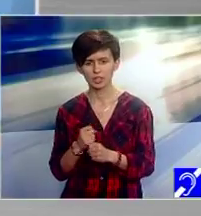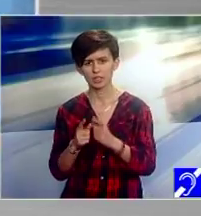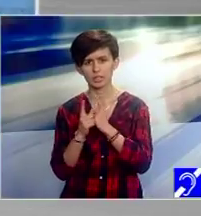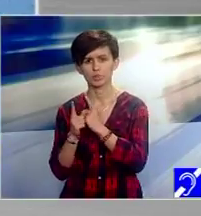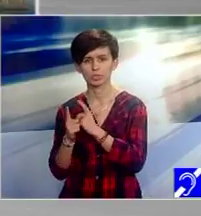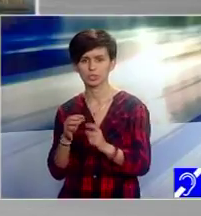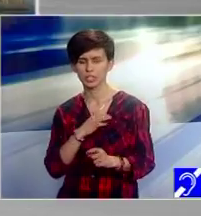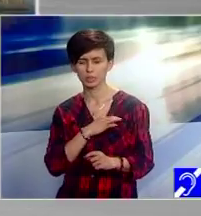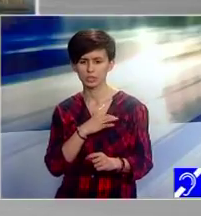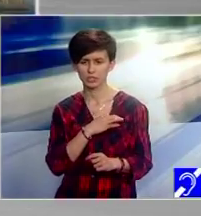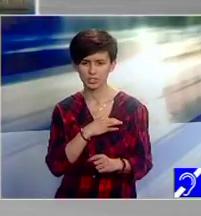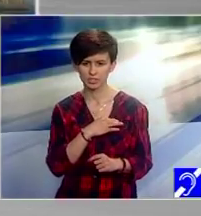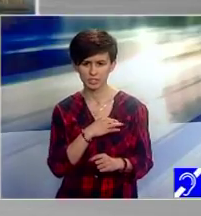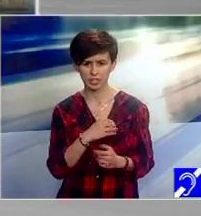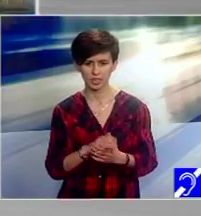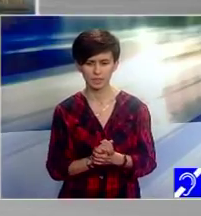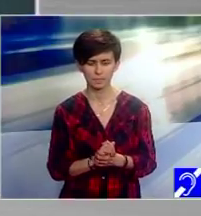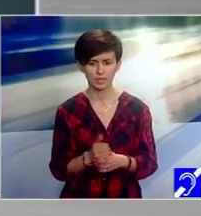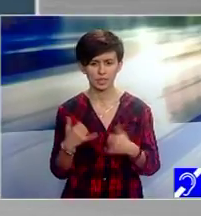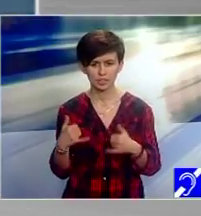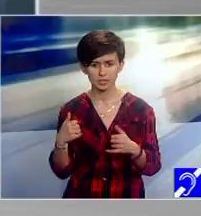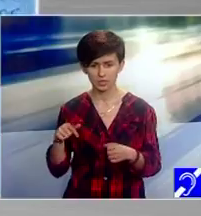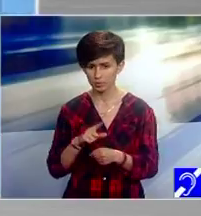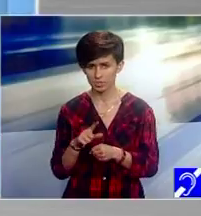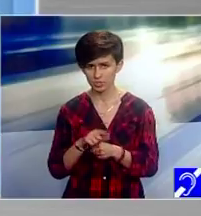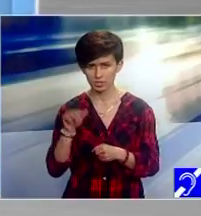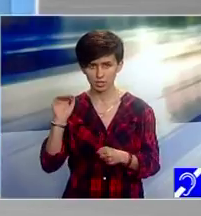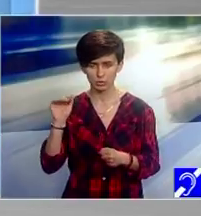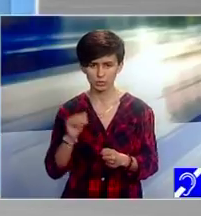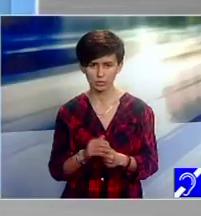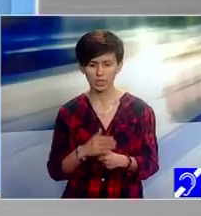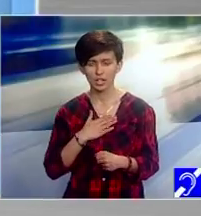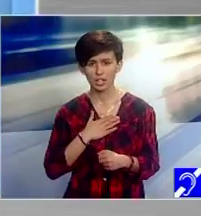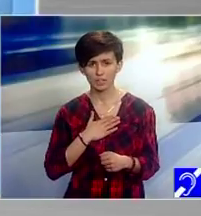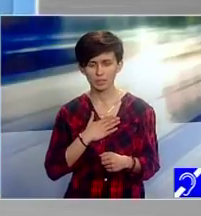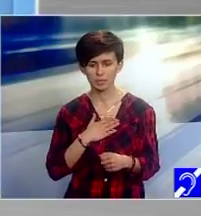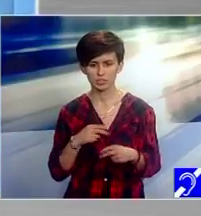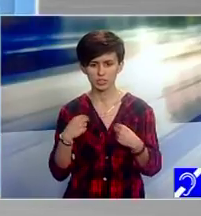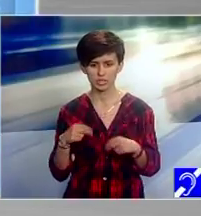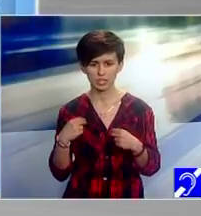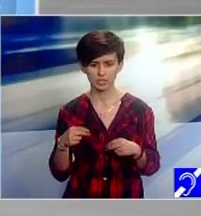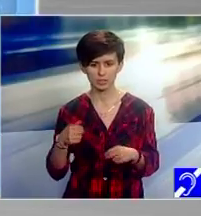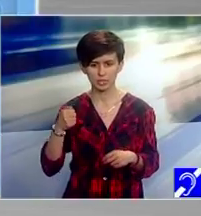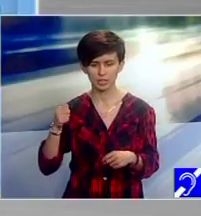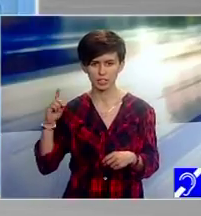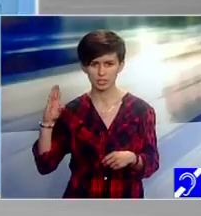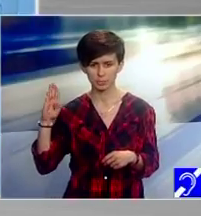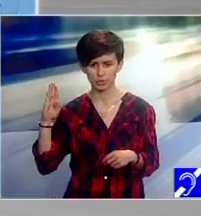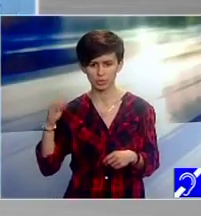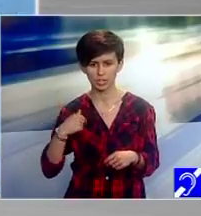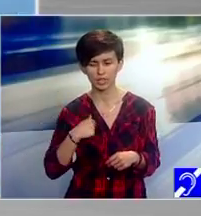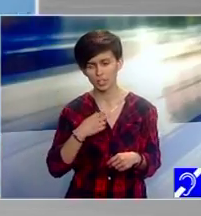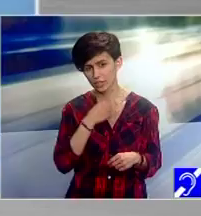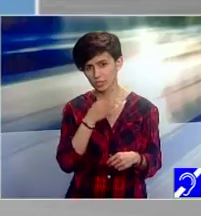universitare. Se întâmplă acest lucru? Se întâmplă, se întâmplă. Avem și exemple. Alex Bologa, profit de ocazie să spun că el este și